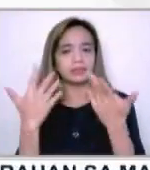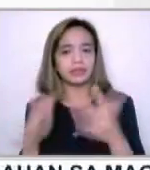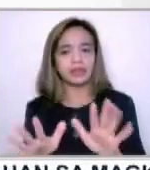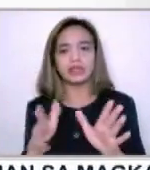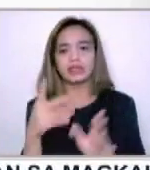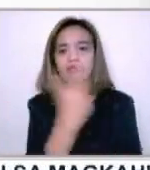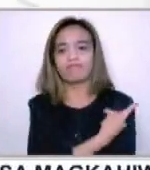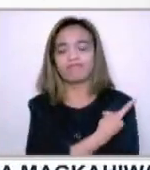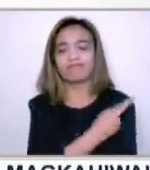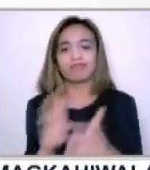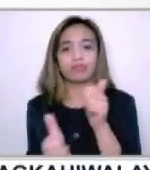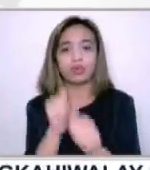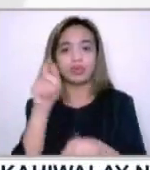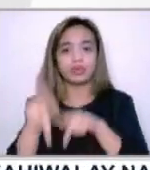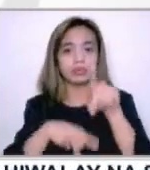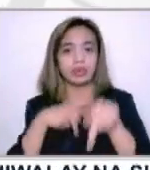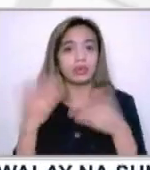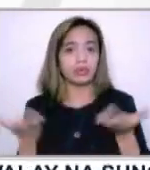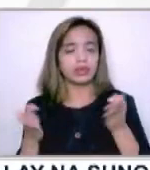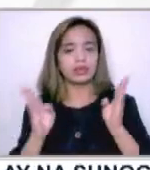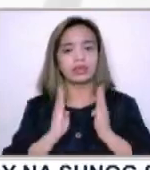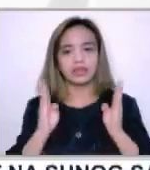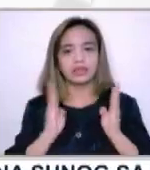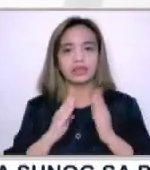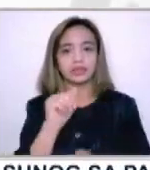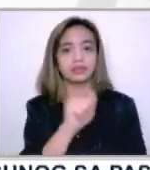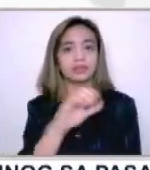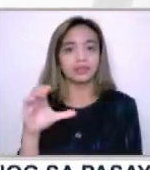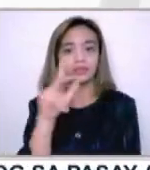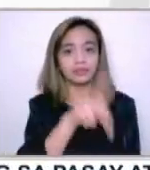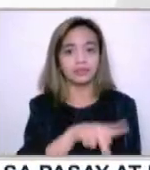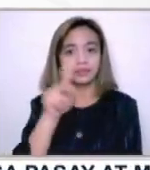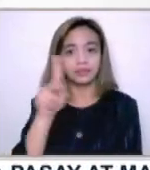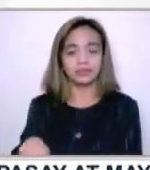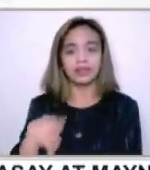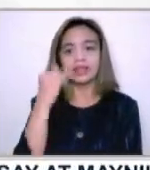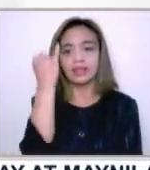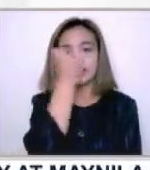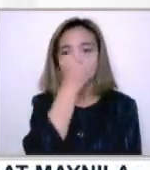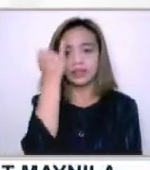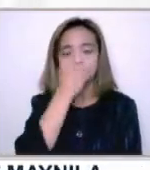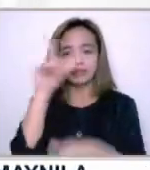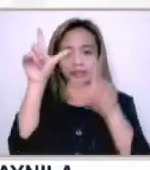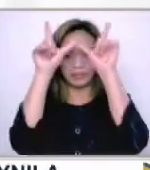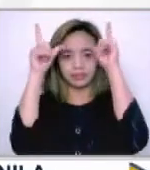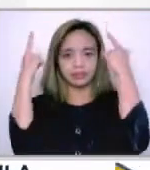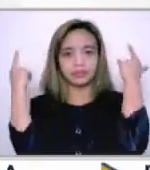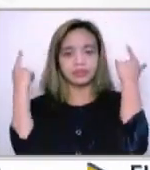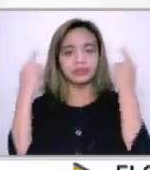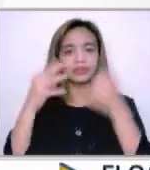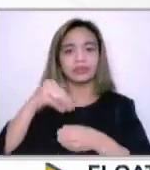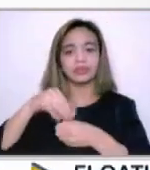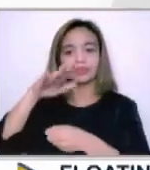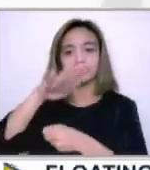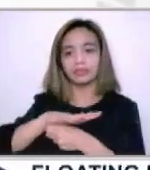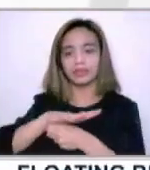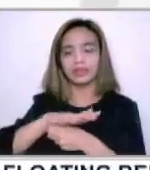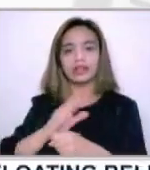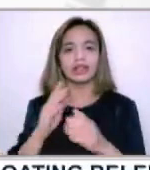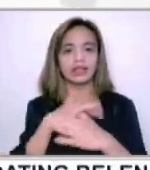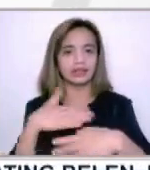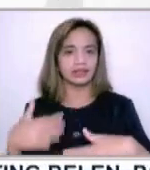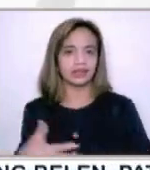mga residente sa Baguio City, Angeles City, Iloilo City, Lapu-Lapu City, Mandaue City at Davao